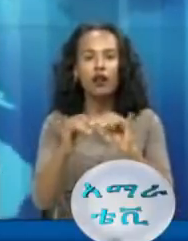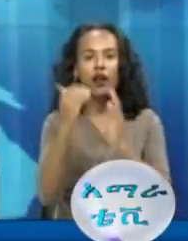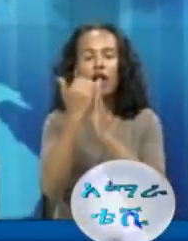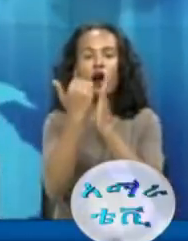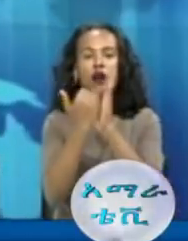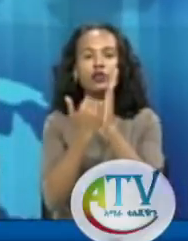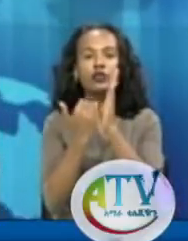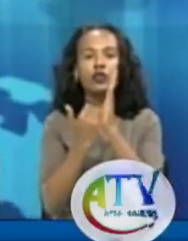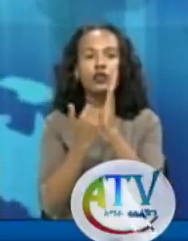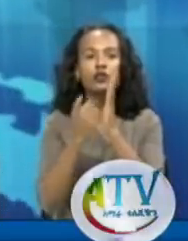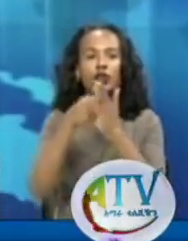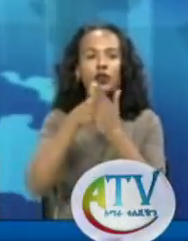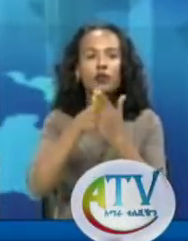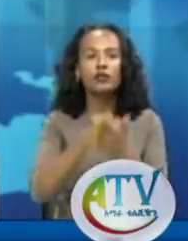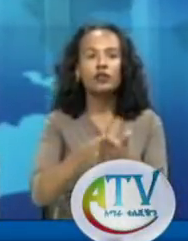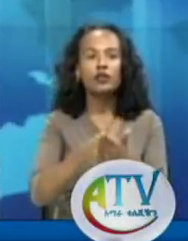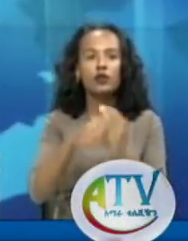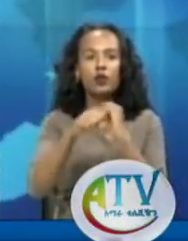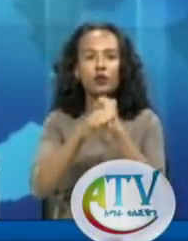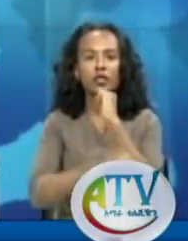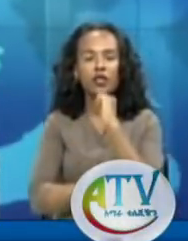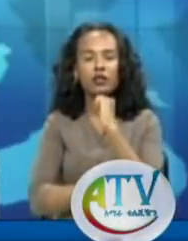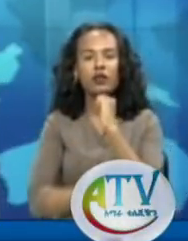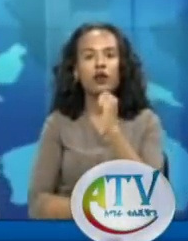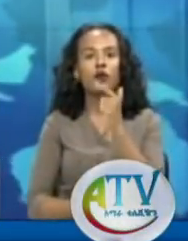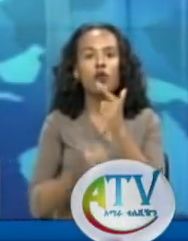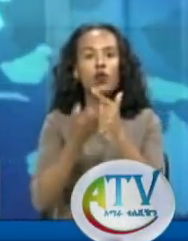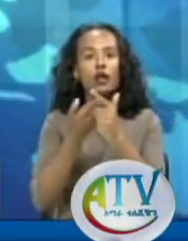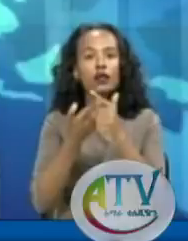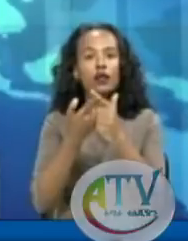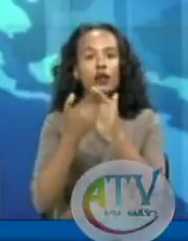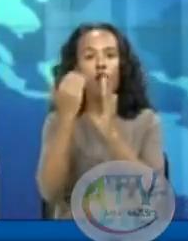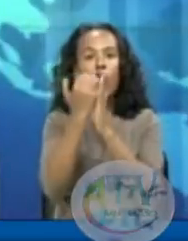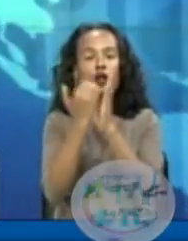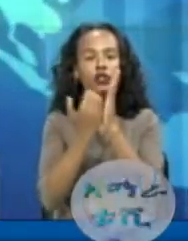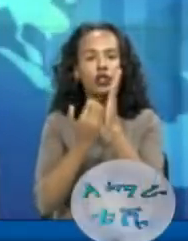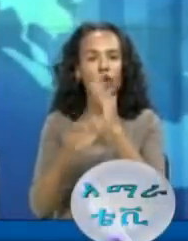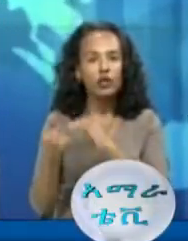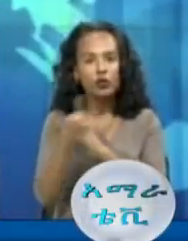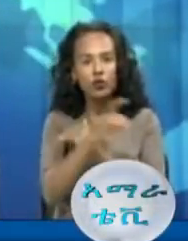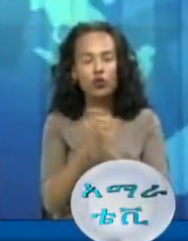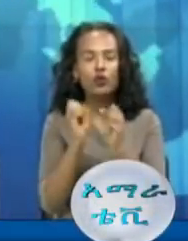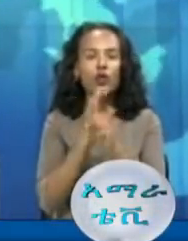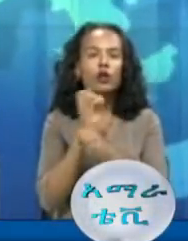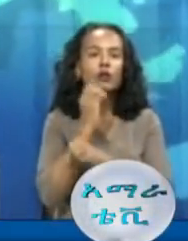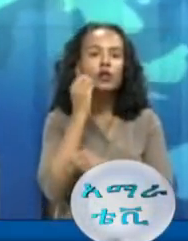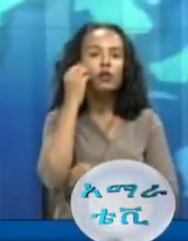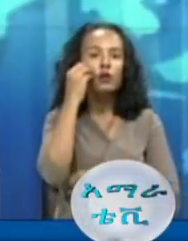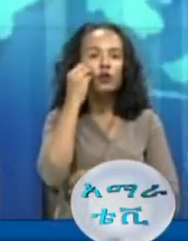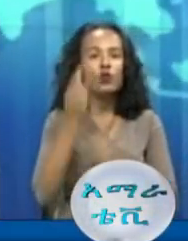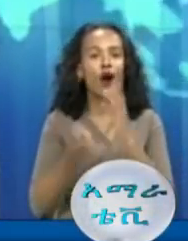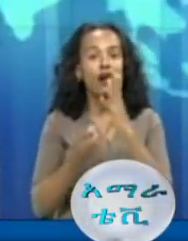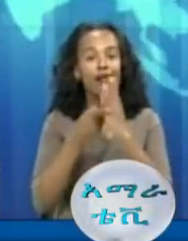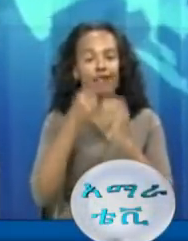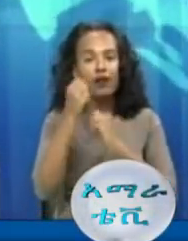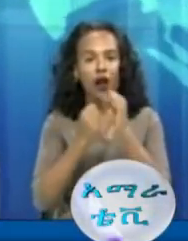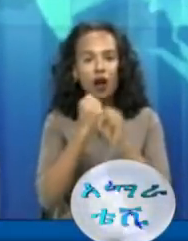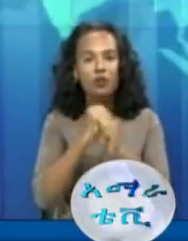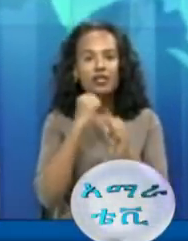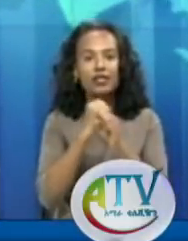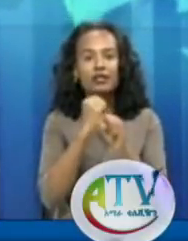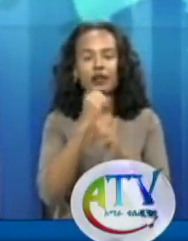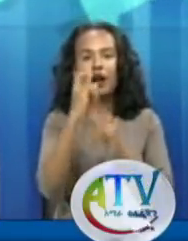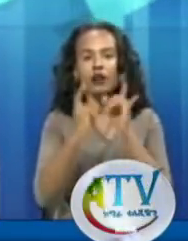አጀንዳችን ባጸደቅነው መሰረት ሁለተኛው አጀንዳ የሚሆነው የምክር ቤቶቹ አራተኛ አመት የሥራ